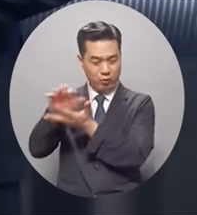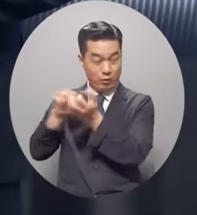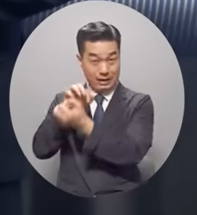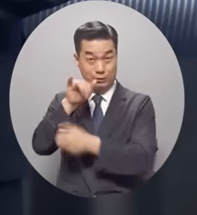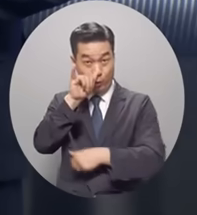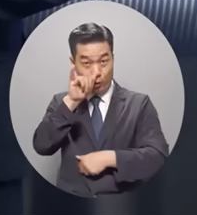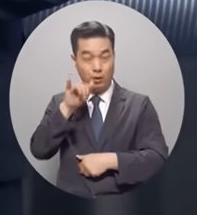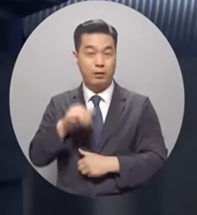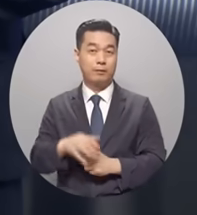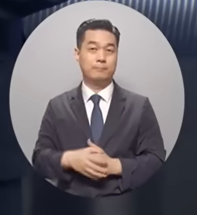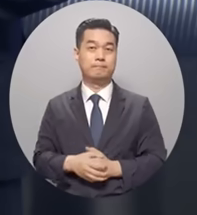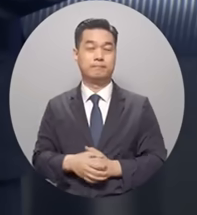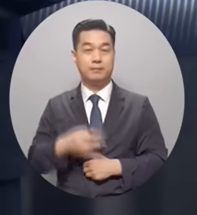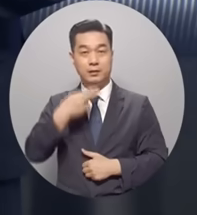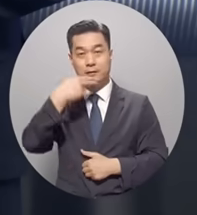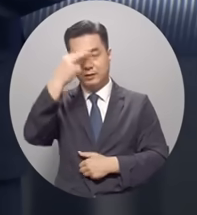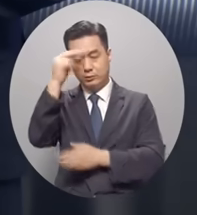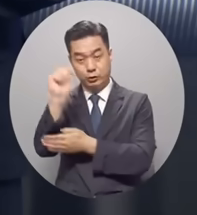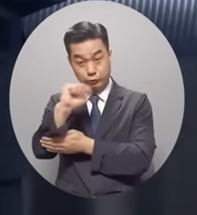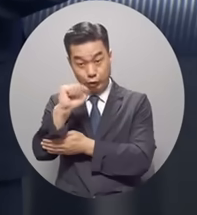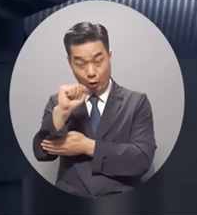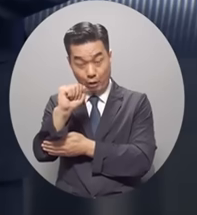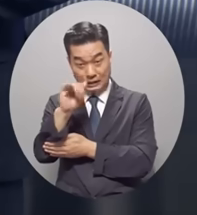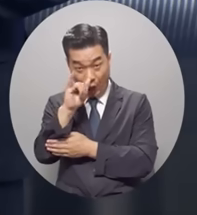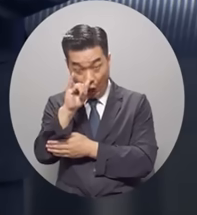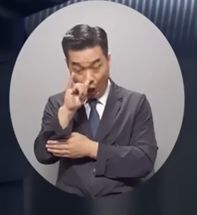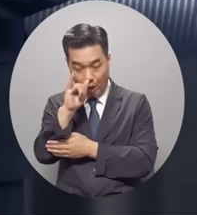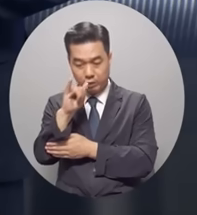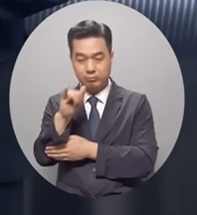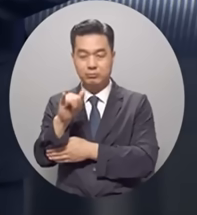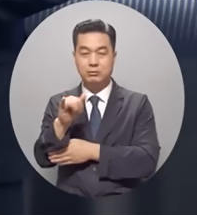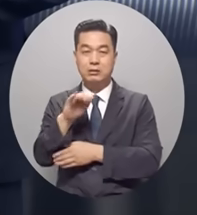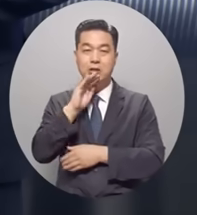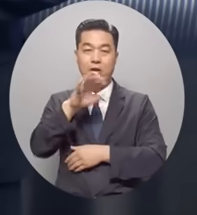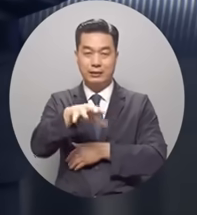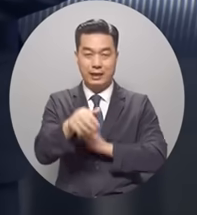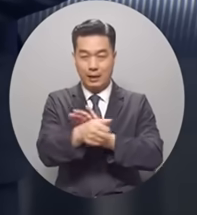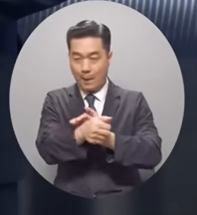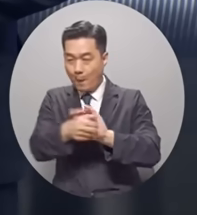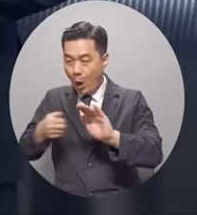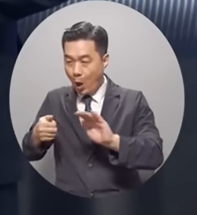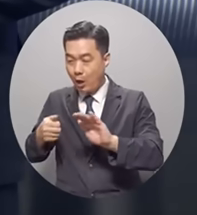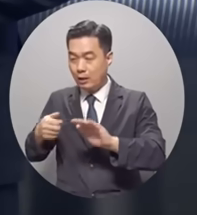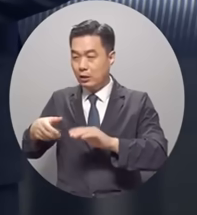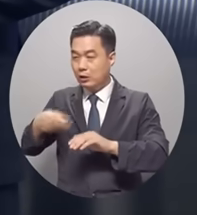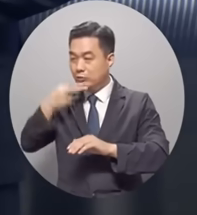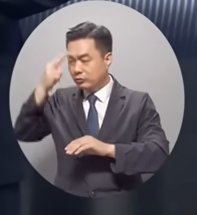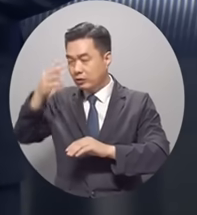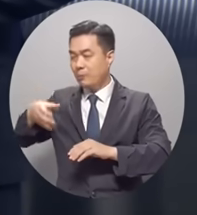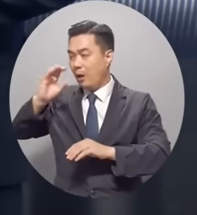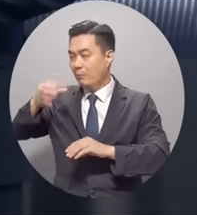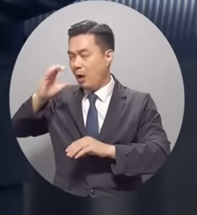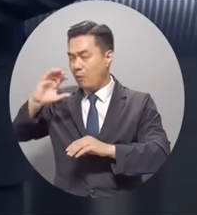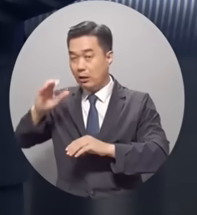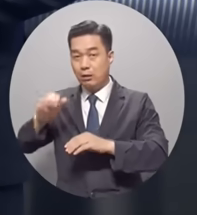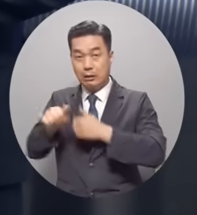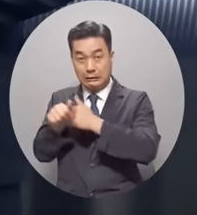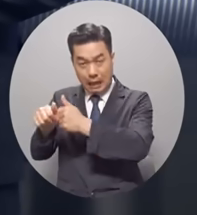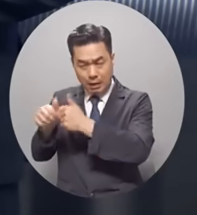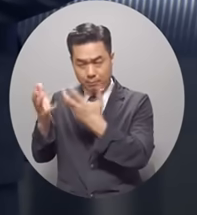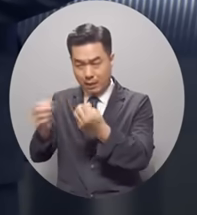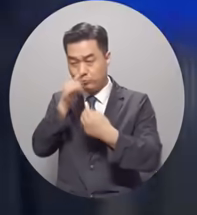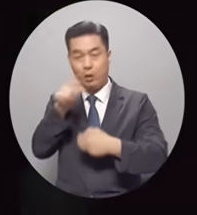일었는데요. 음주운전 후 현장을 벗어나 술을 더 마신 김 씨를 따라하는 사람이 늘고 있다는 제보가 잇따라 현장을